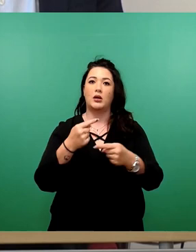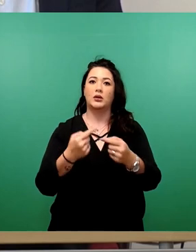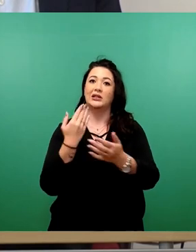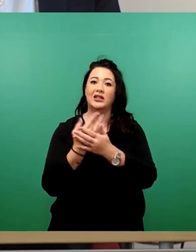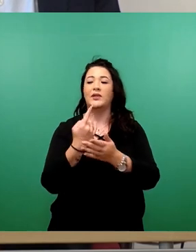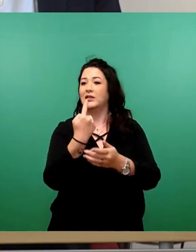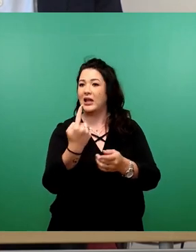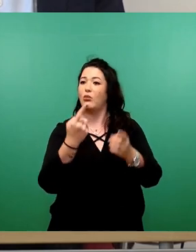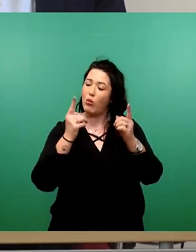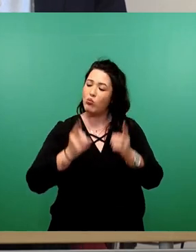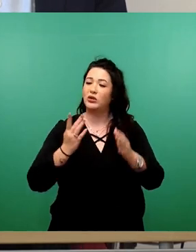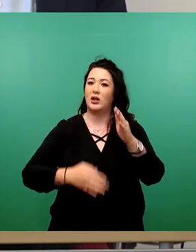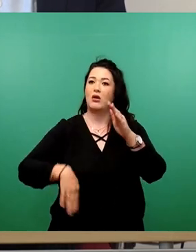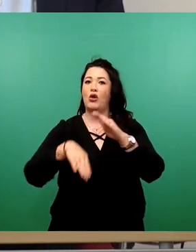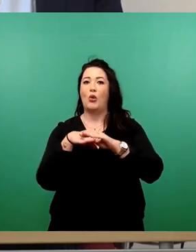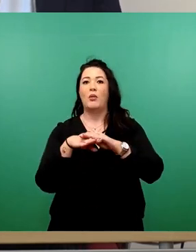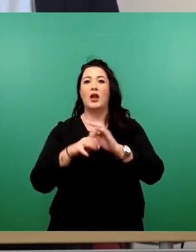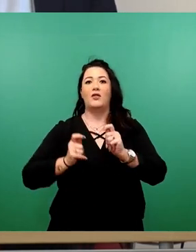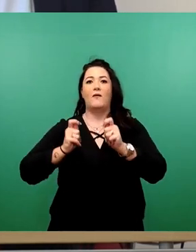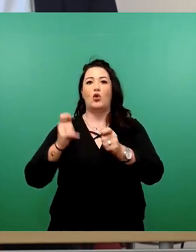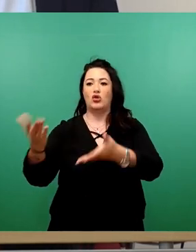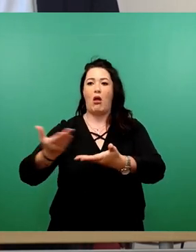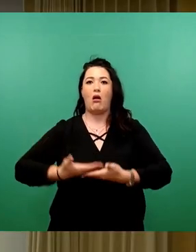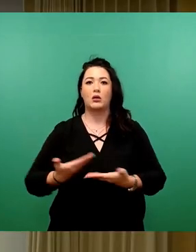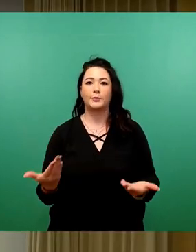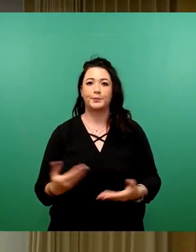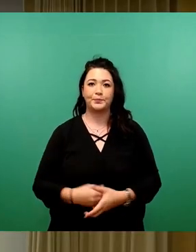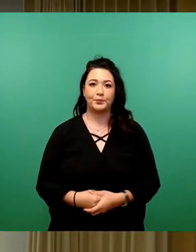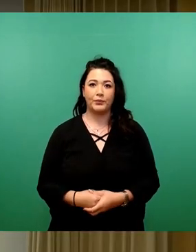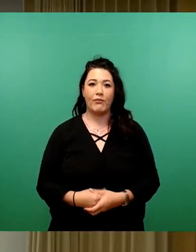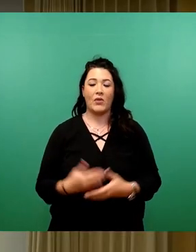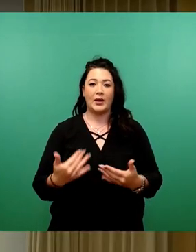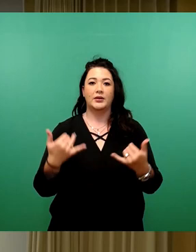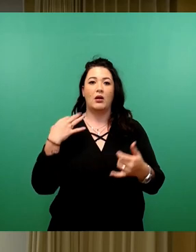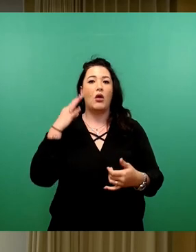kompletten Vorschlag zu unterbreiten. Jetzt Frau Frohwiese.